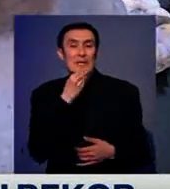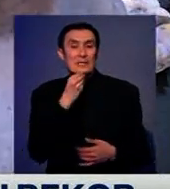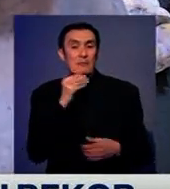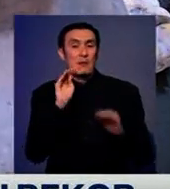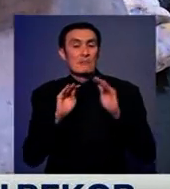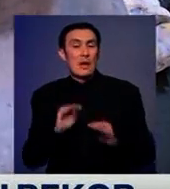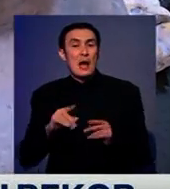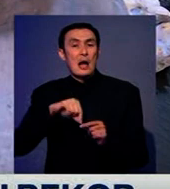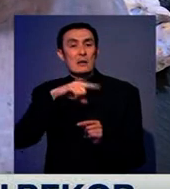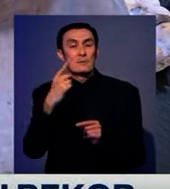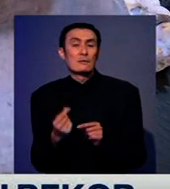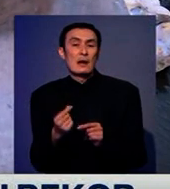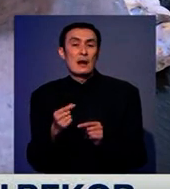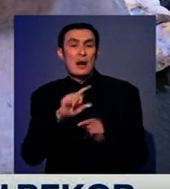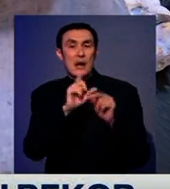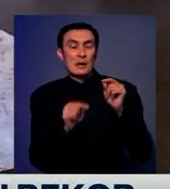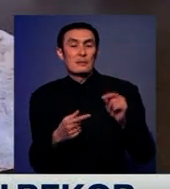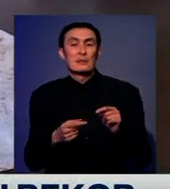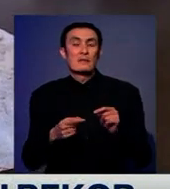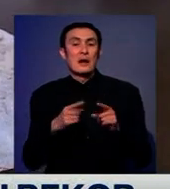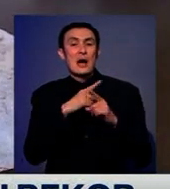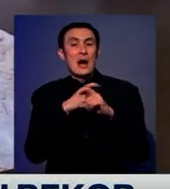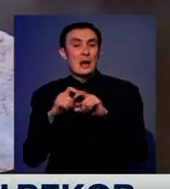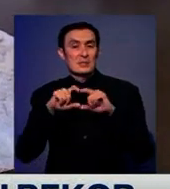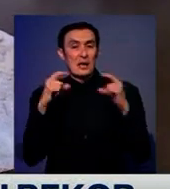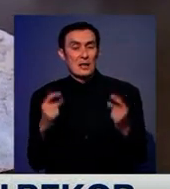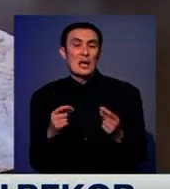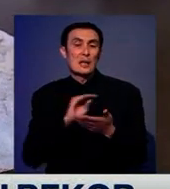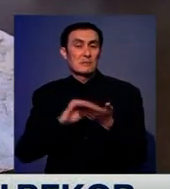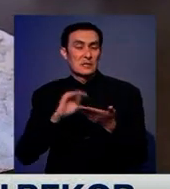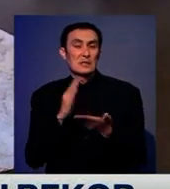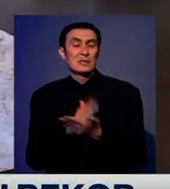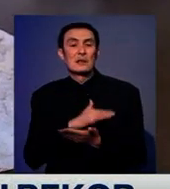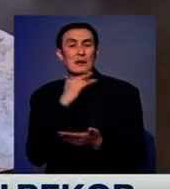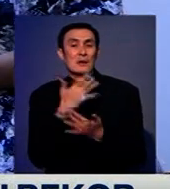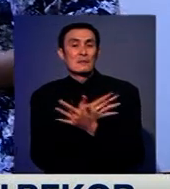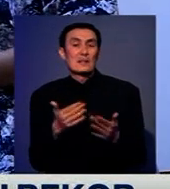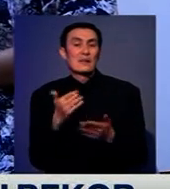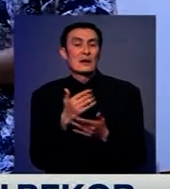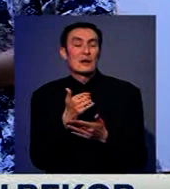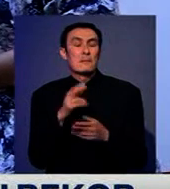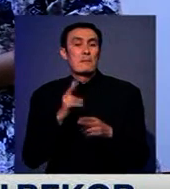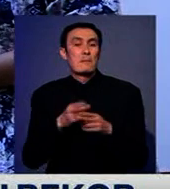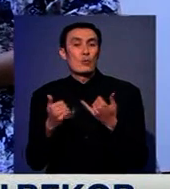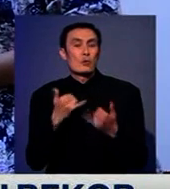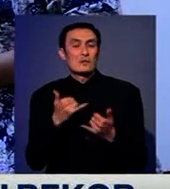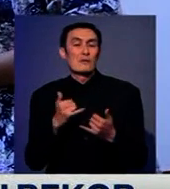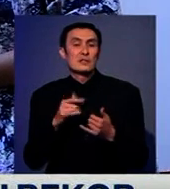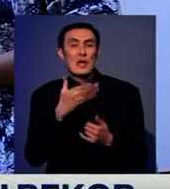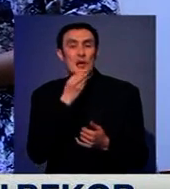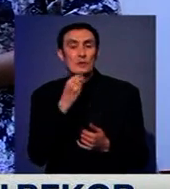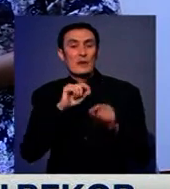орнаментом, нижняя часть поливного сосуда с арабской надписью, многочисленные фрагменты хумов и деталь бронзового изделия с